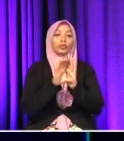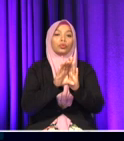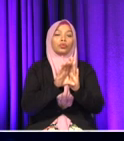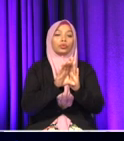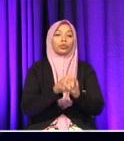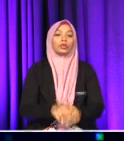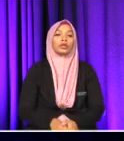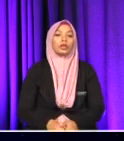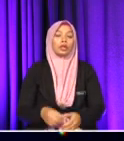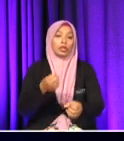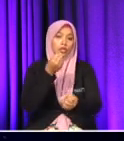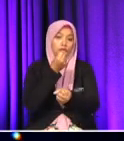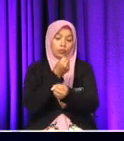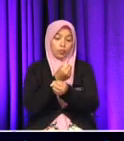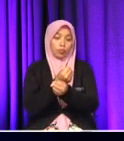seperti subjek